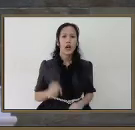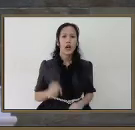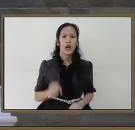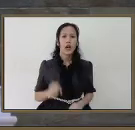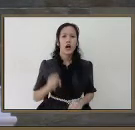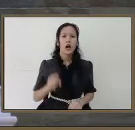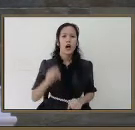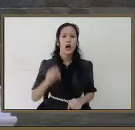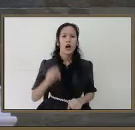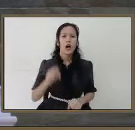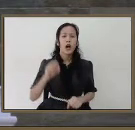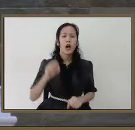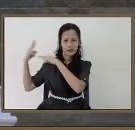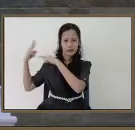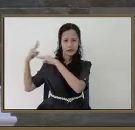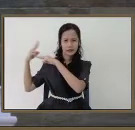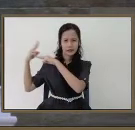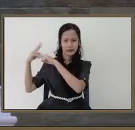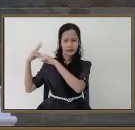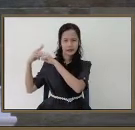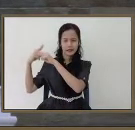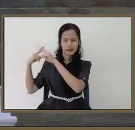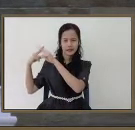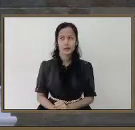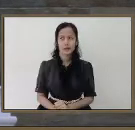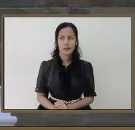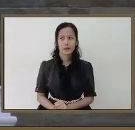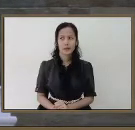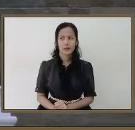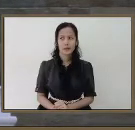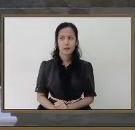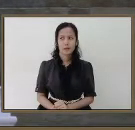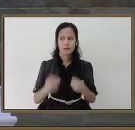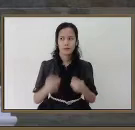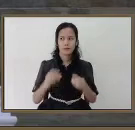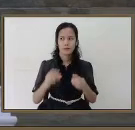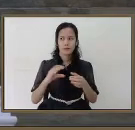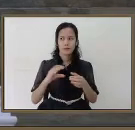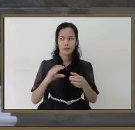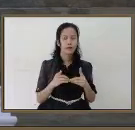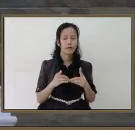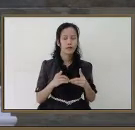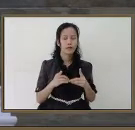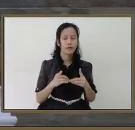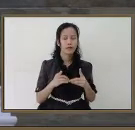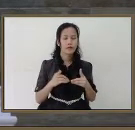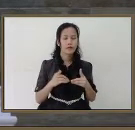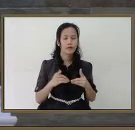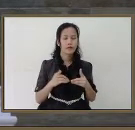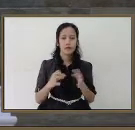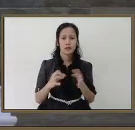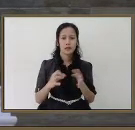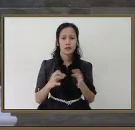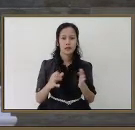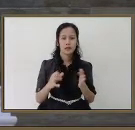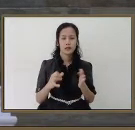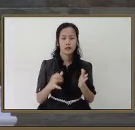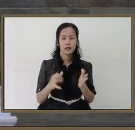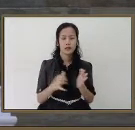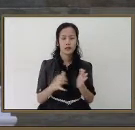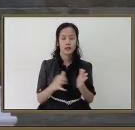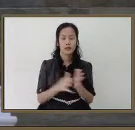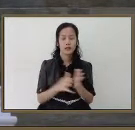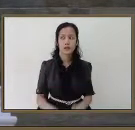Pagkakahati-hati po ng mga yan, yung pagkakahati-hati po ng mga yan is na makikita natin